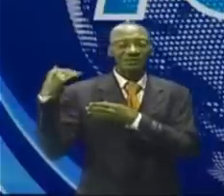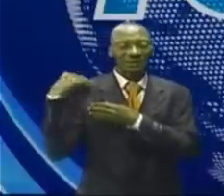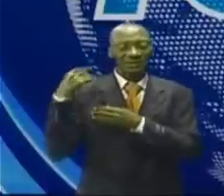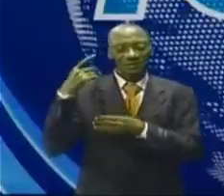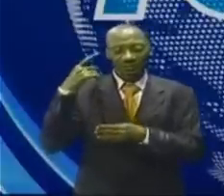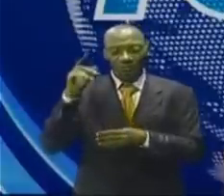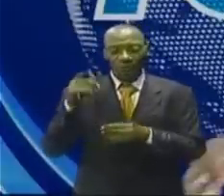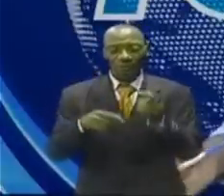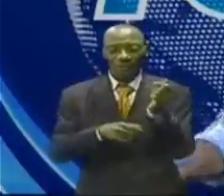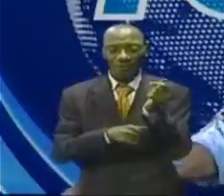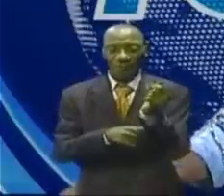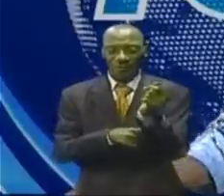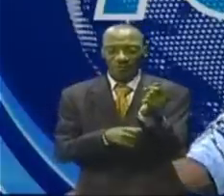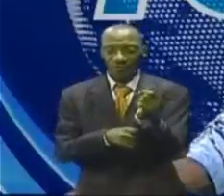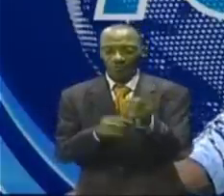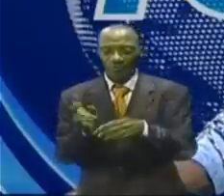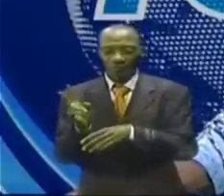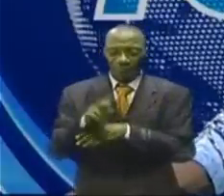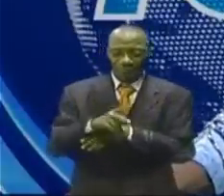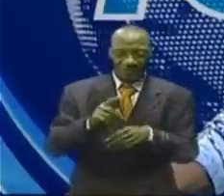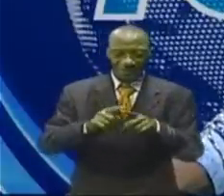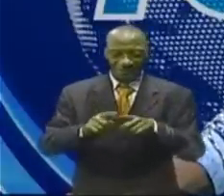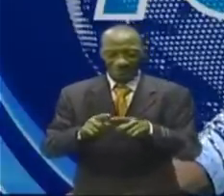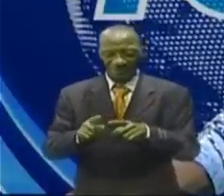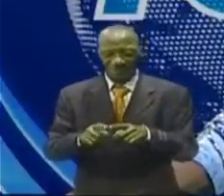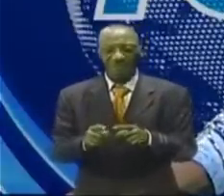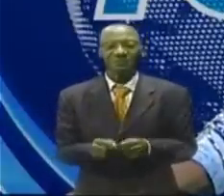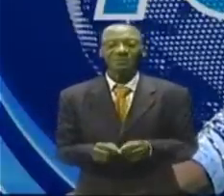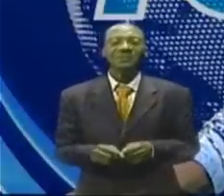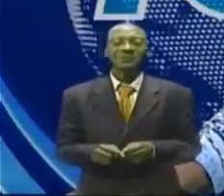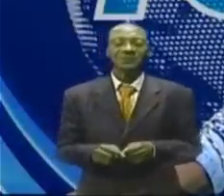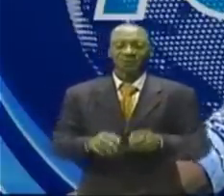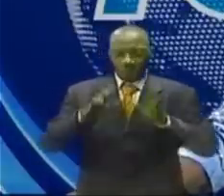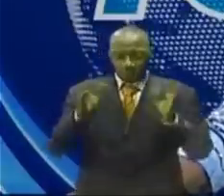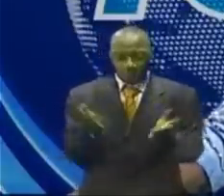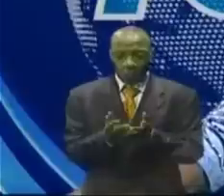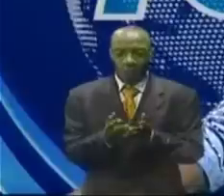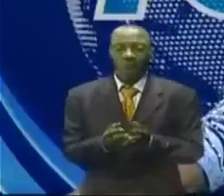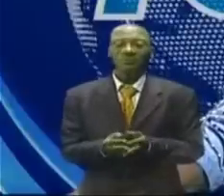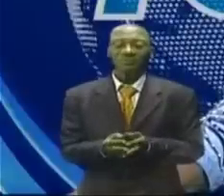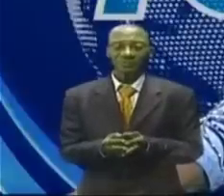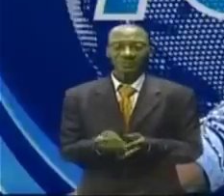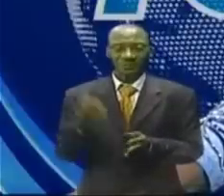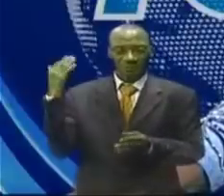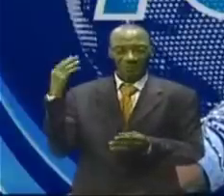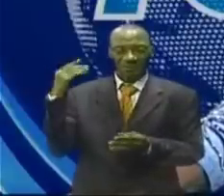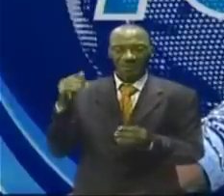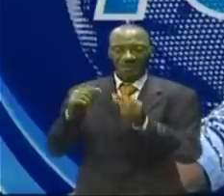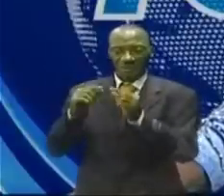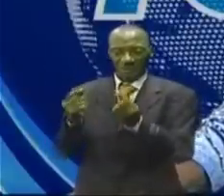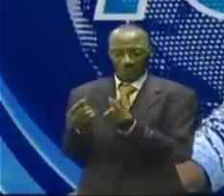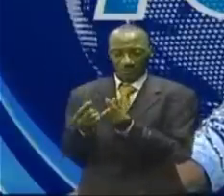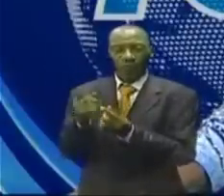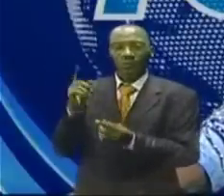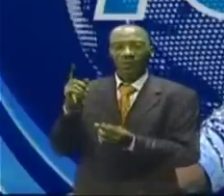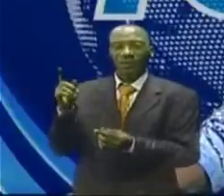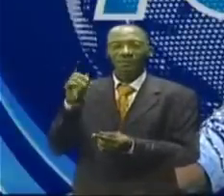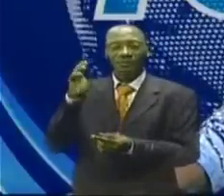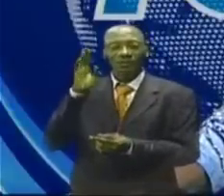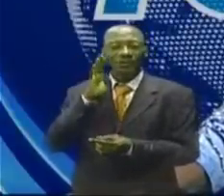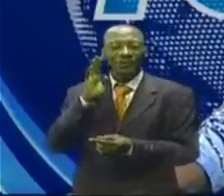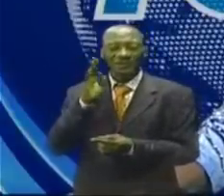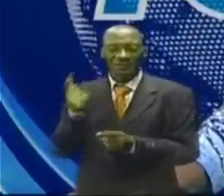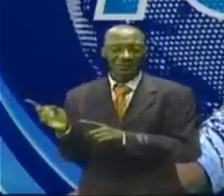violences sexuelles de l'hôpital de Pandi a fait l'objet d'une visite de l'homme d'État belge André Flao au Sud